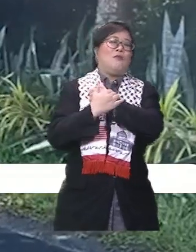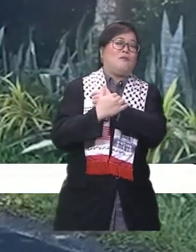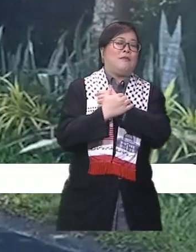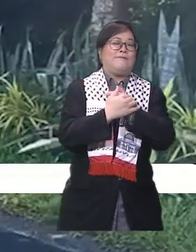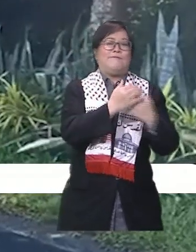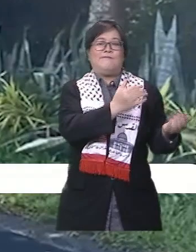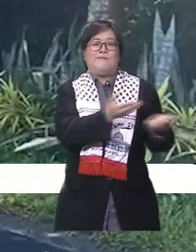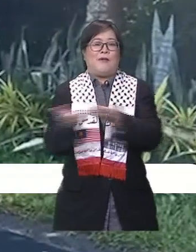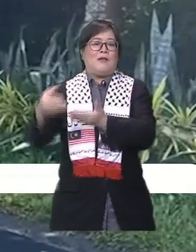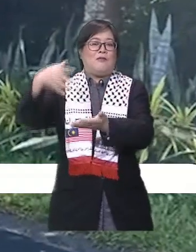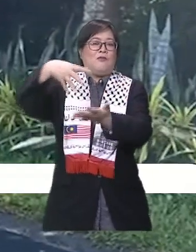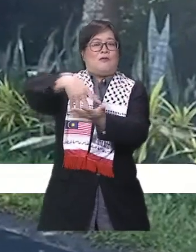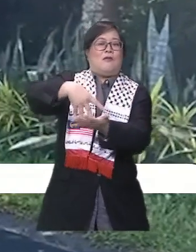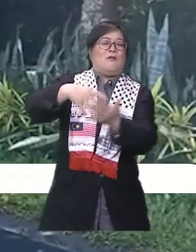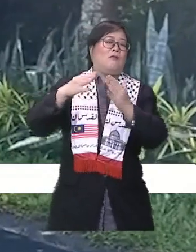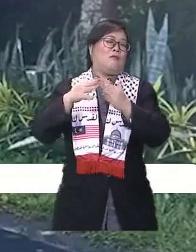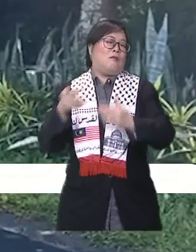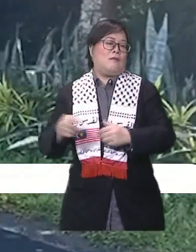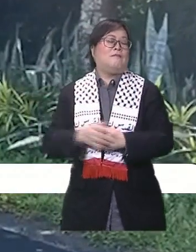dikurung